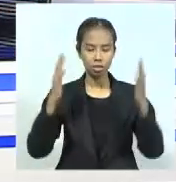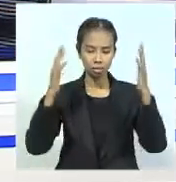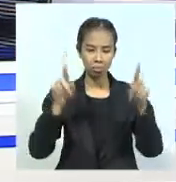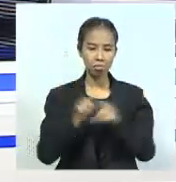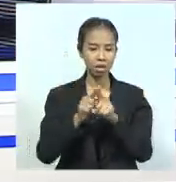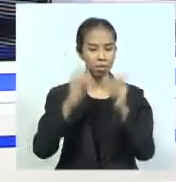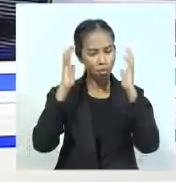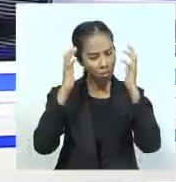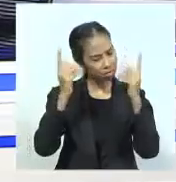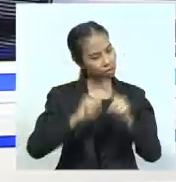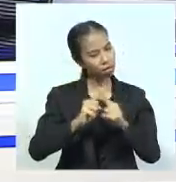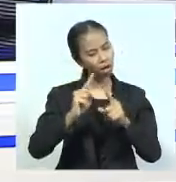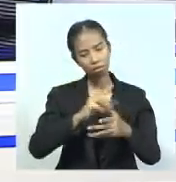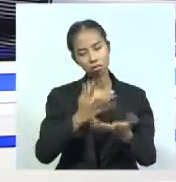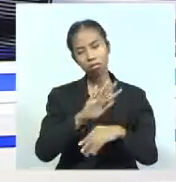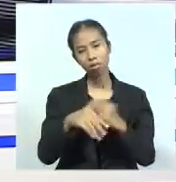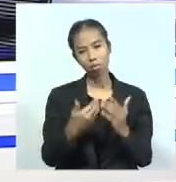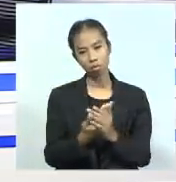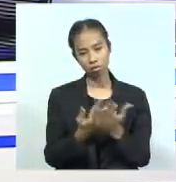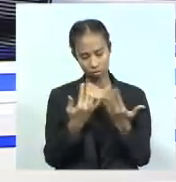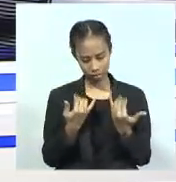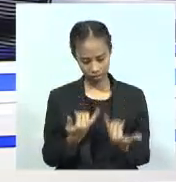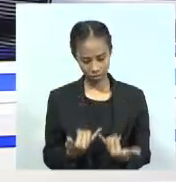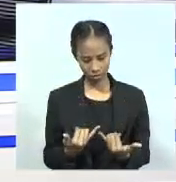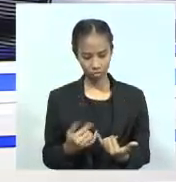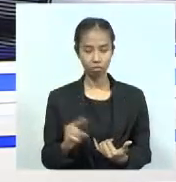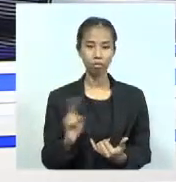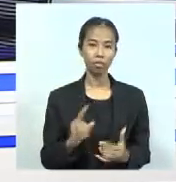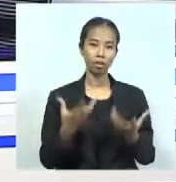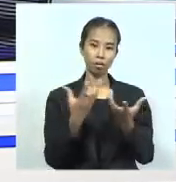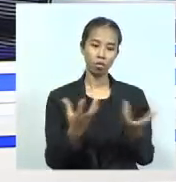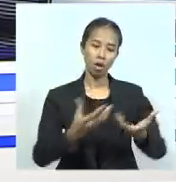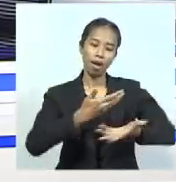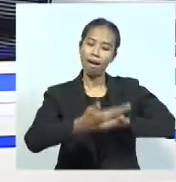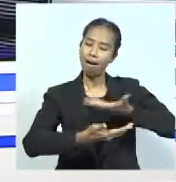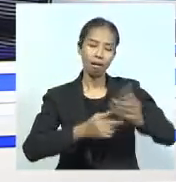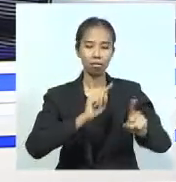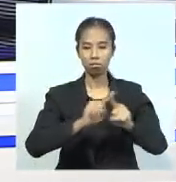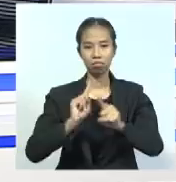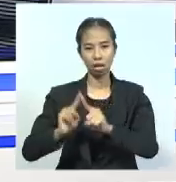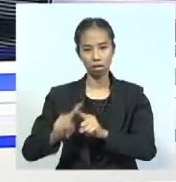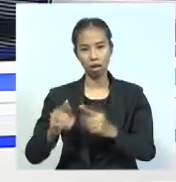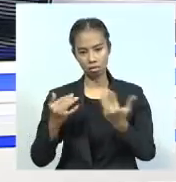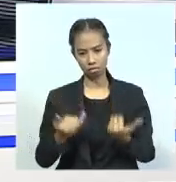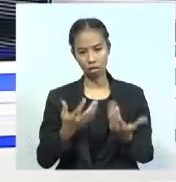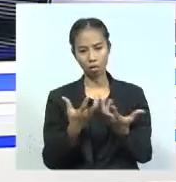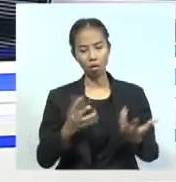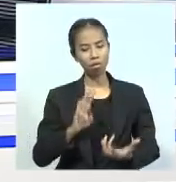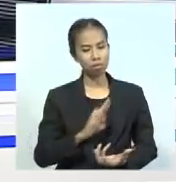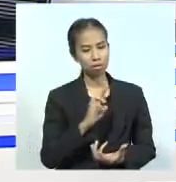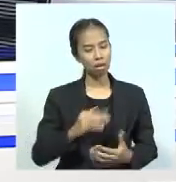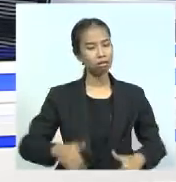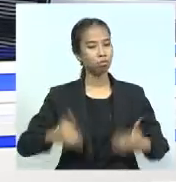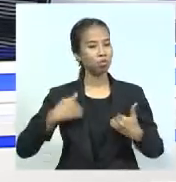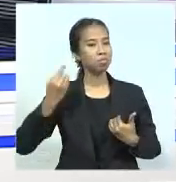ตั้งแต่ศีรษะจรดปลายเท้าน ะใช่คือเขามีการจำหน่ายสินค้าที่หลากหลายแล้วก็เป็นสิ่งที่เราใช้ในชีวิตประจ